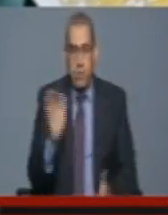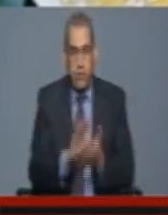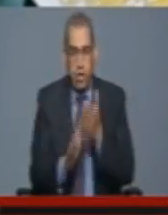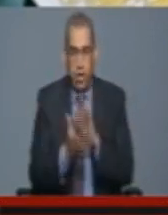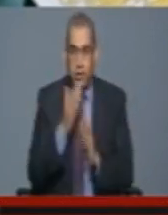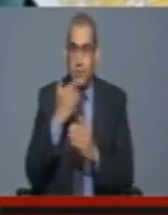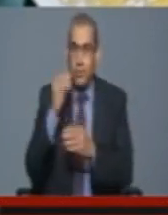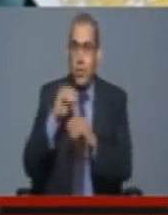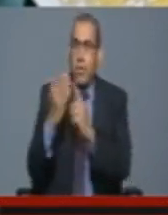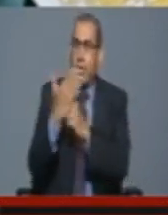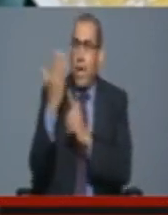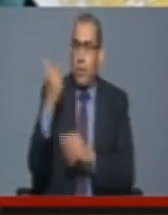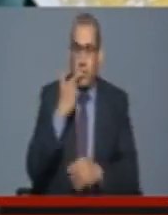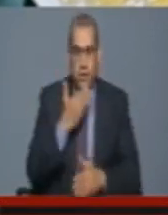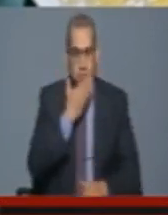الأمر.